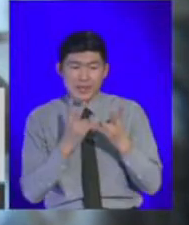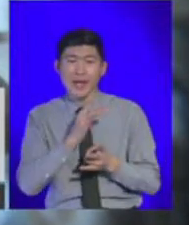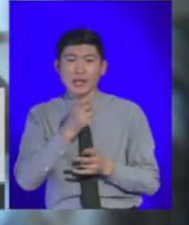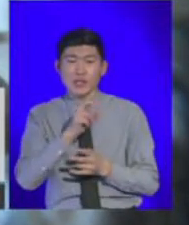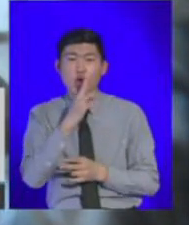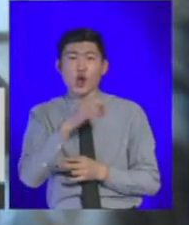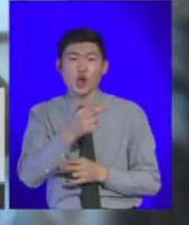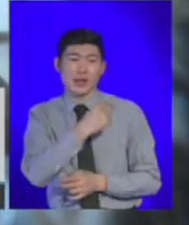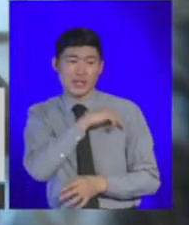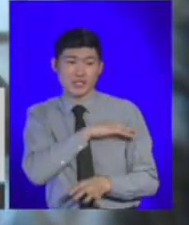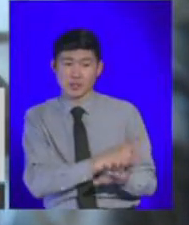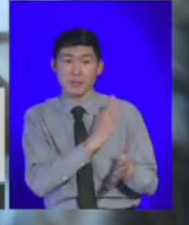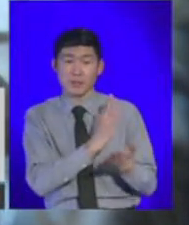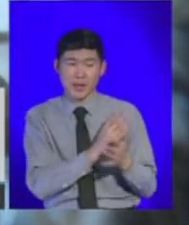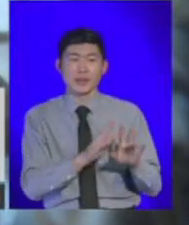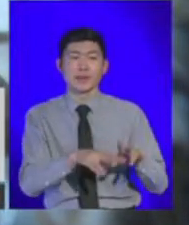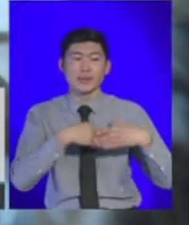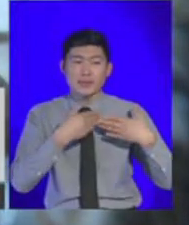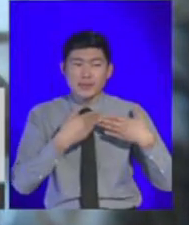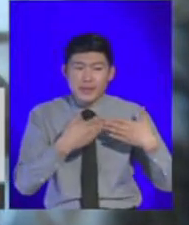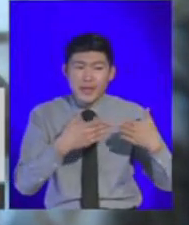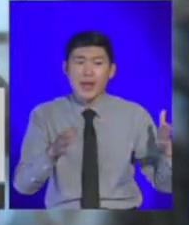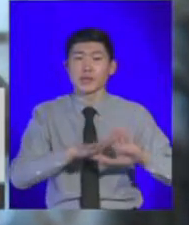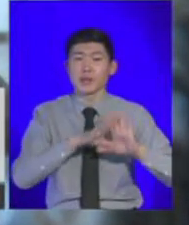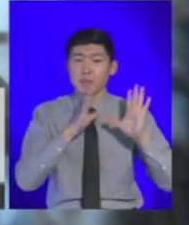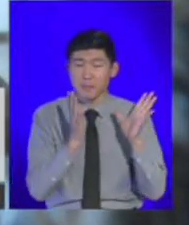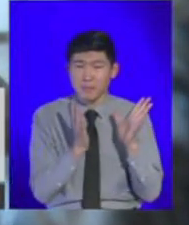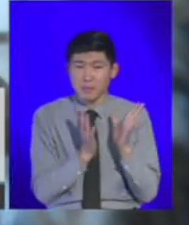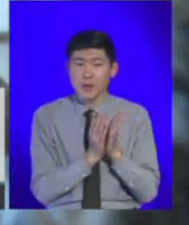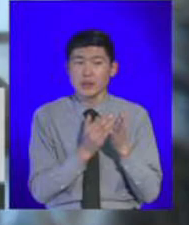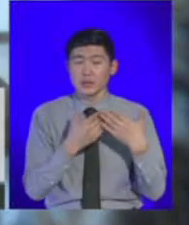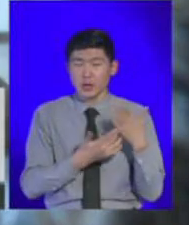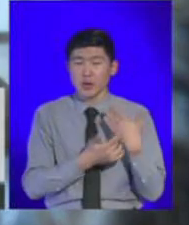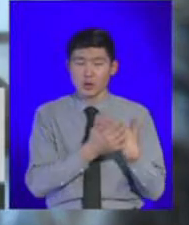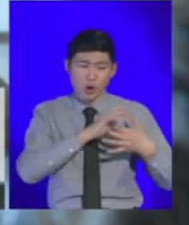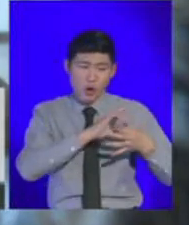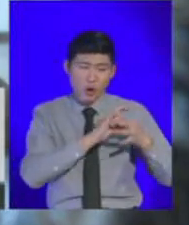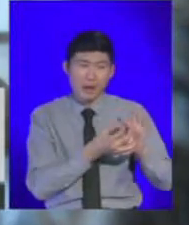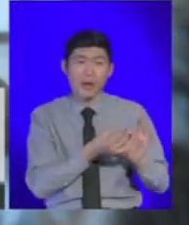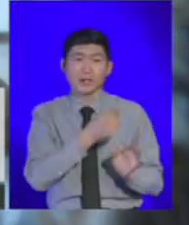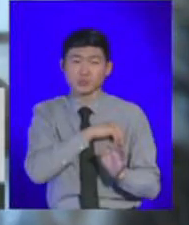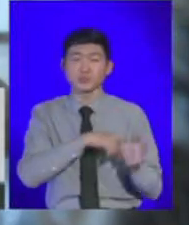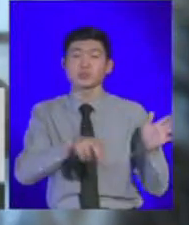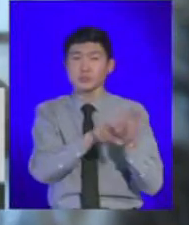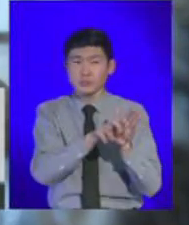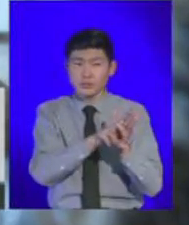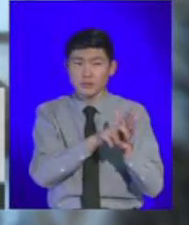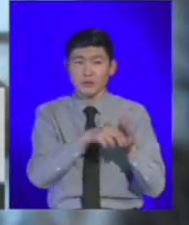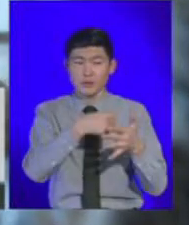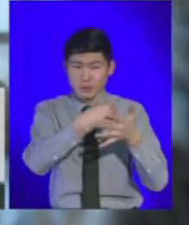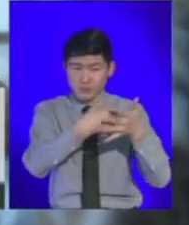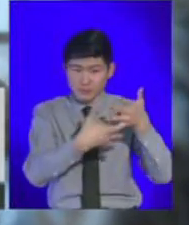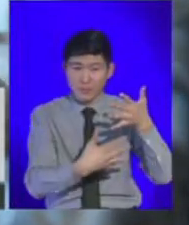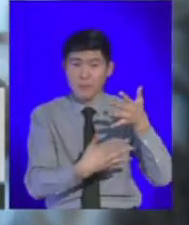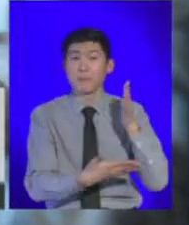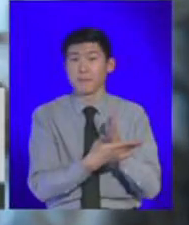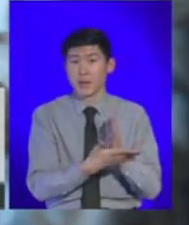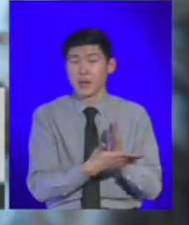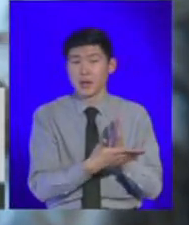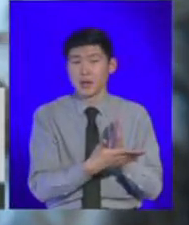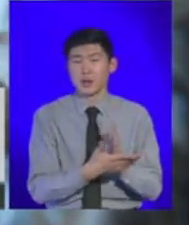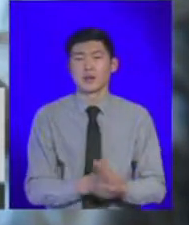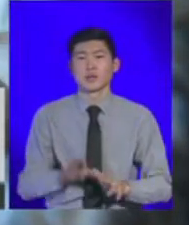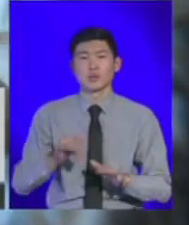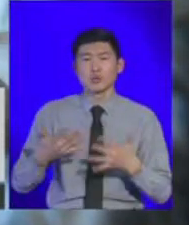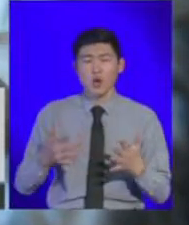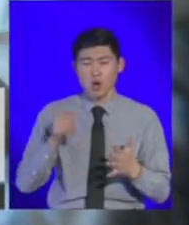байх. Тэгээд нээлттэй өгөгдлийг бусад нээлттэй өгөгдөлтөд холбож ашиглах боломжтой гэсэн ийм залтууд байгаад байгаа байхгүй. За тэгэхээр